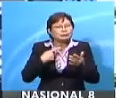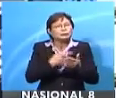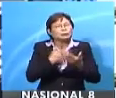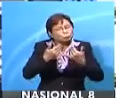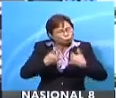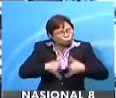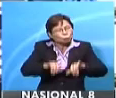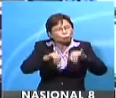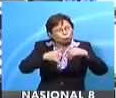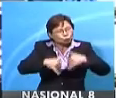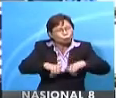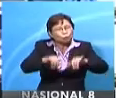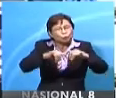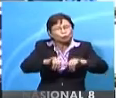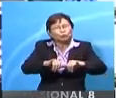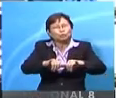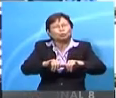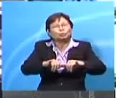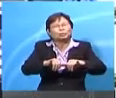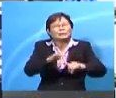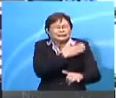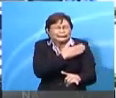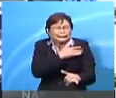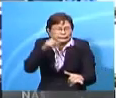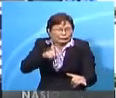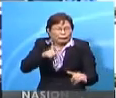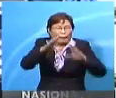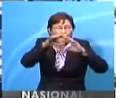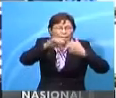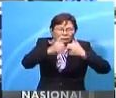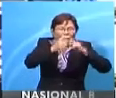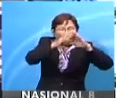kita akan terus mengusahakan supaya masalah ini dapat diselesaikan.